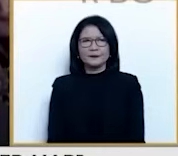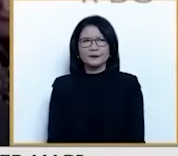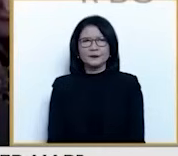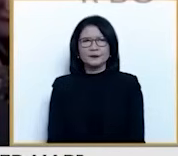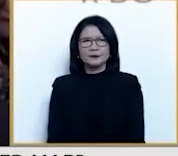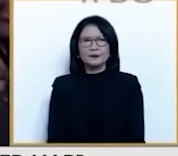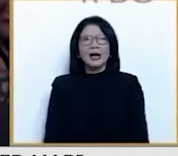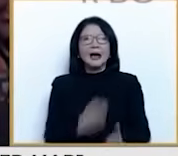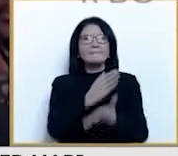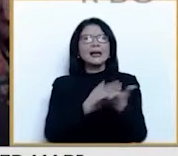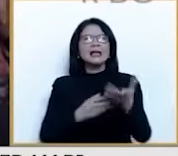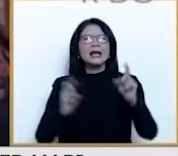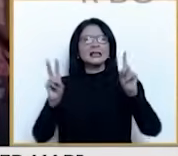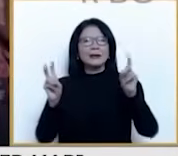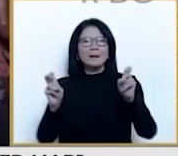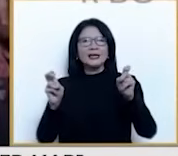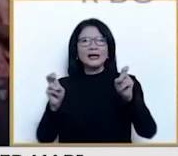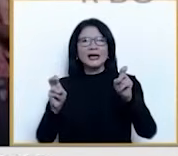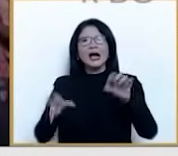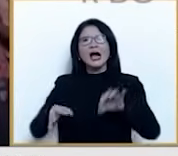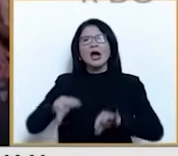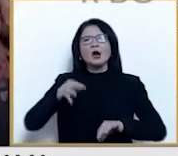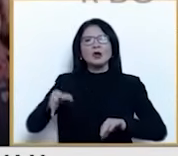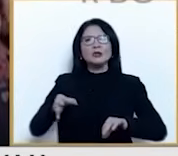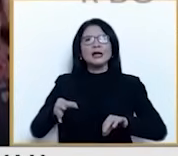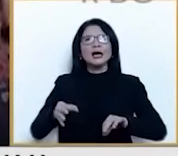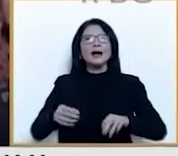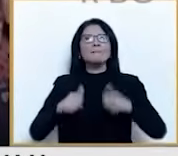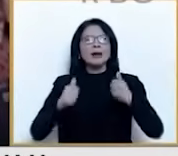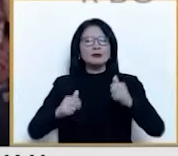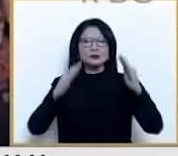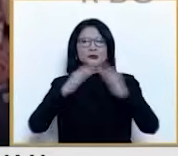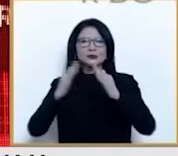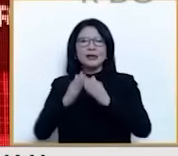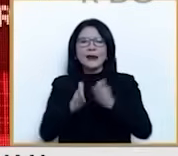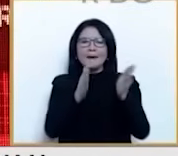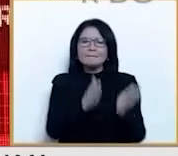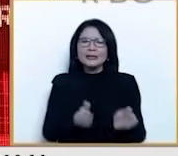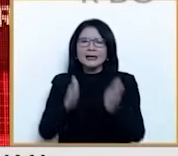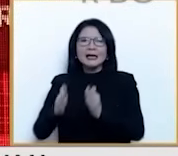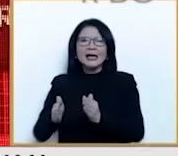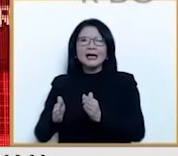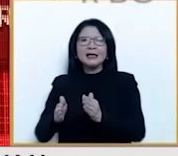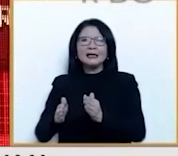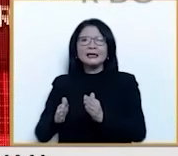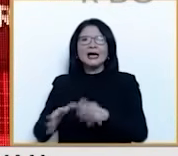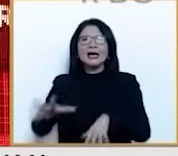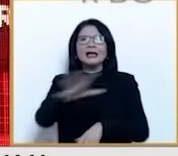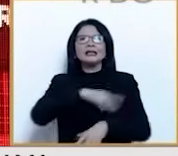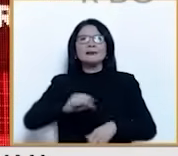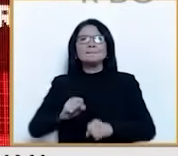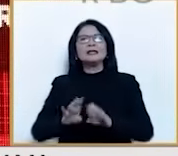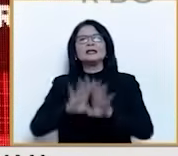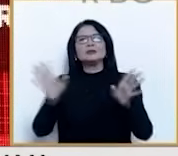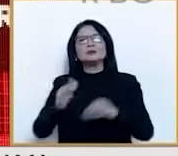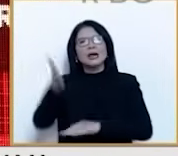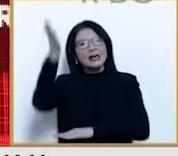Dan subtemanya adalah kota layak huni dan penataan ruang terbuka